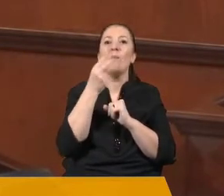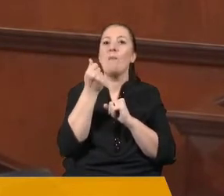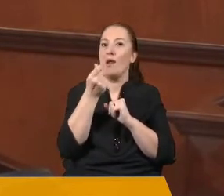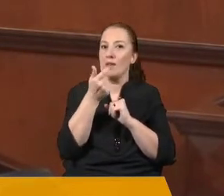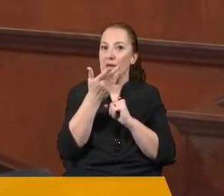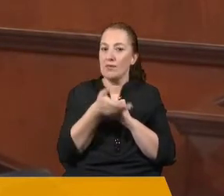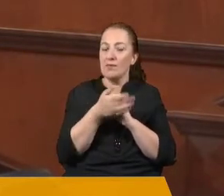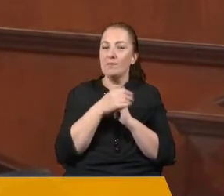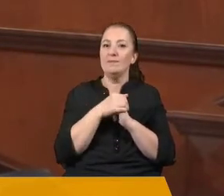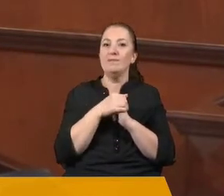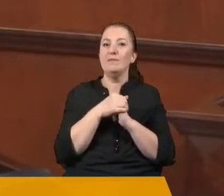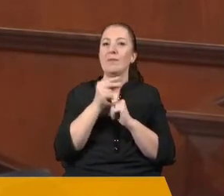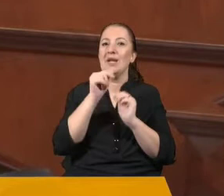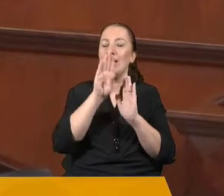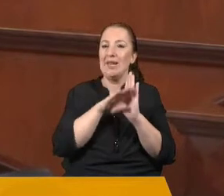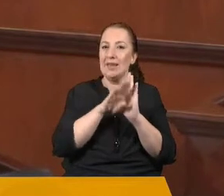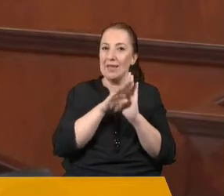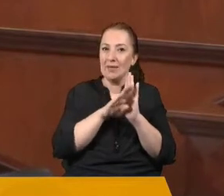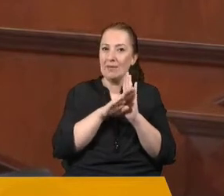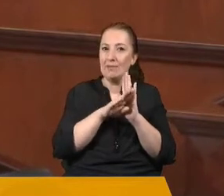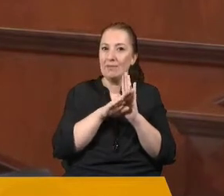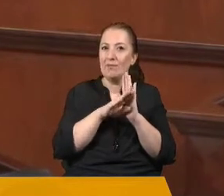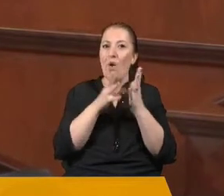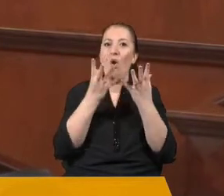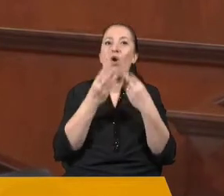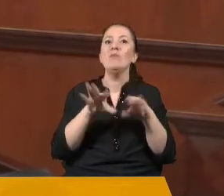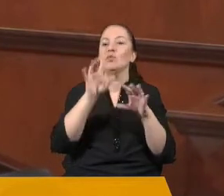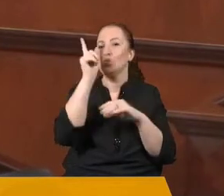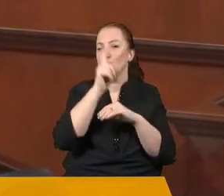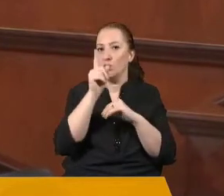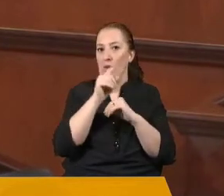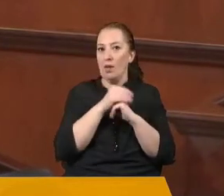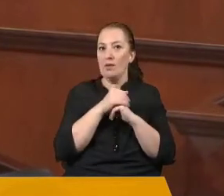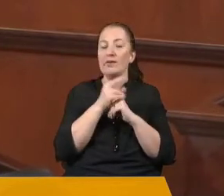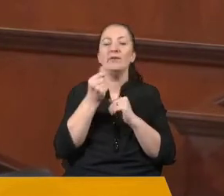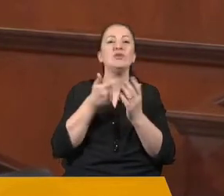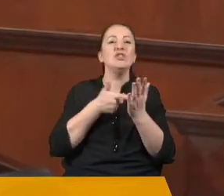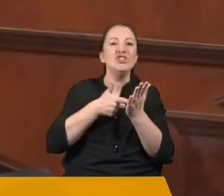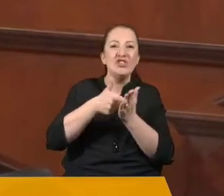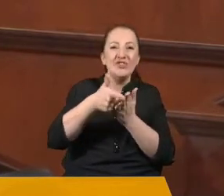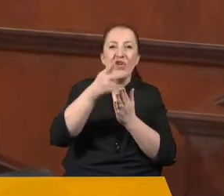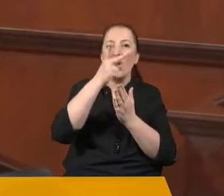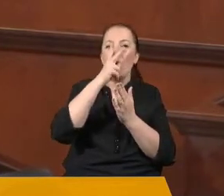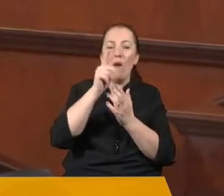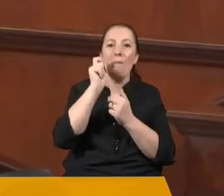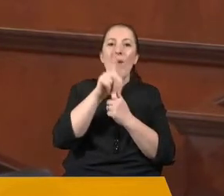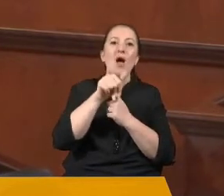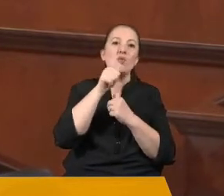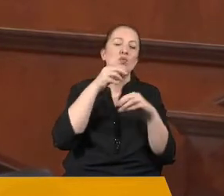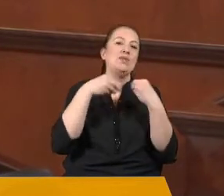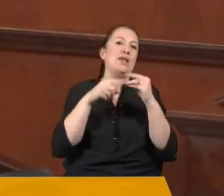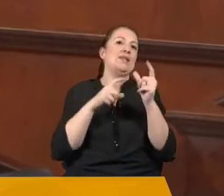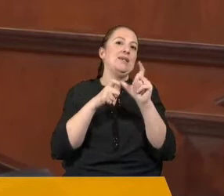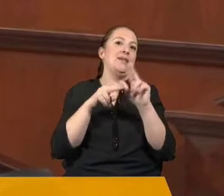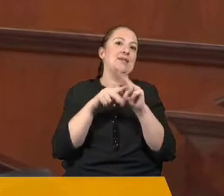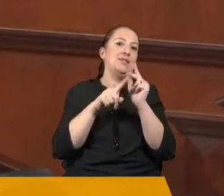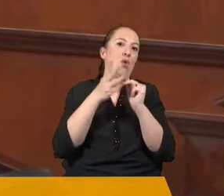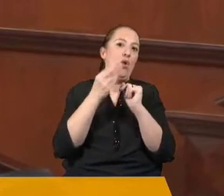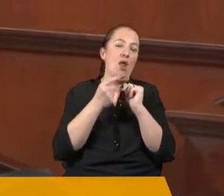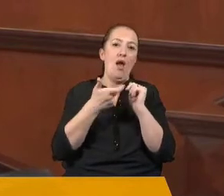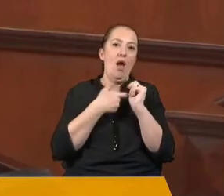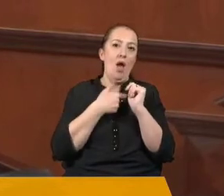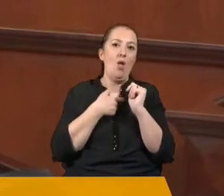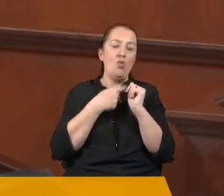su paralarının indirimli kullanılmamasından ötürü çiftçiye, köylüye pahalı su sattık İSKİ olarak. Yasaya